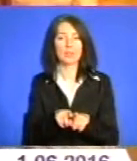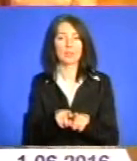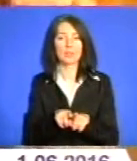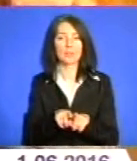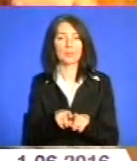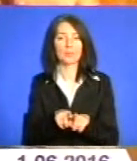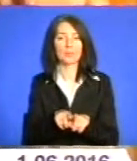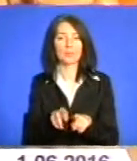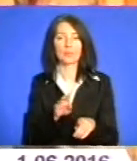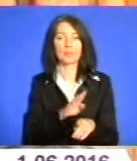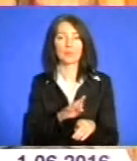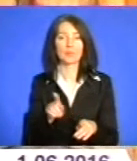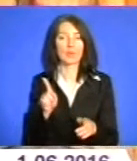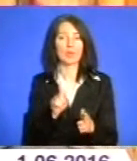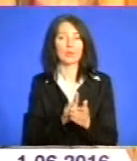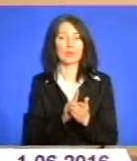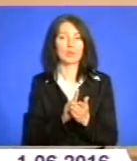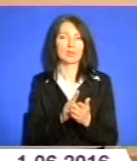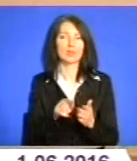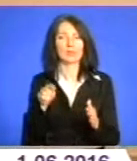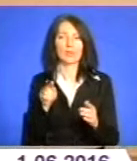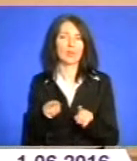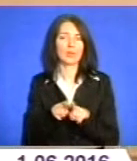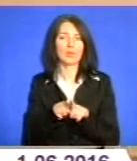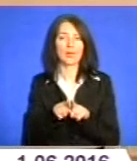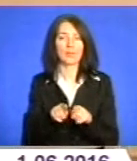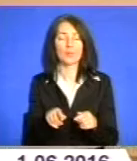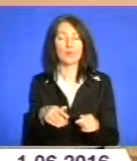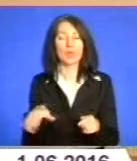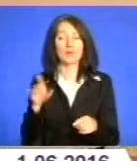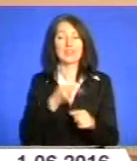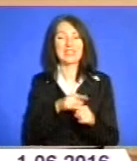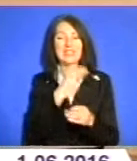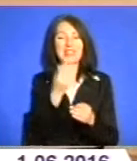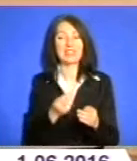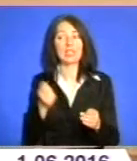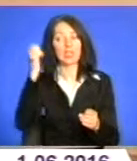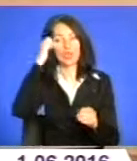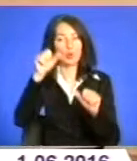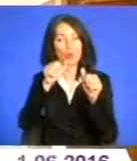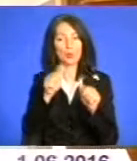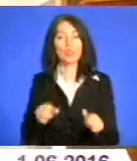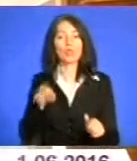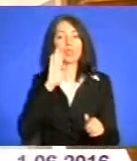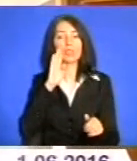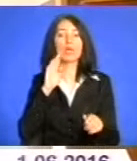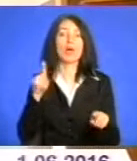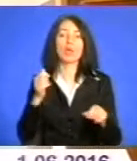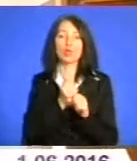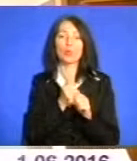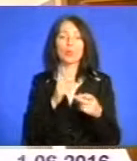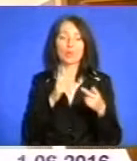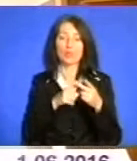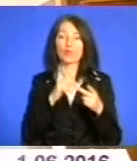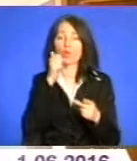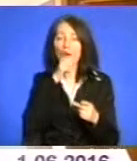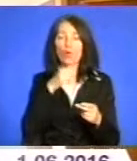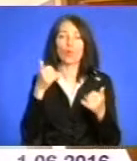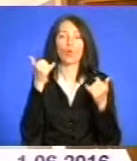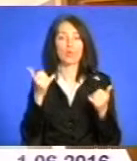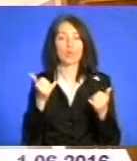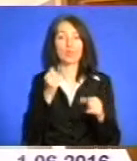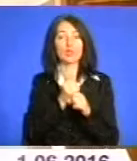не обязывает ни к чему. Усі ці картини і скульптури Наталія Дідик створила за півтора року. Тож тепер роботи